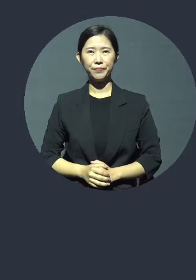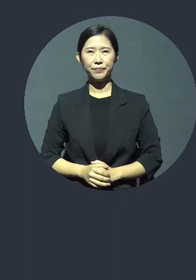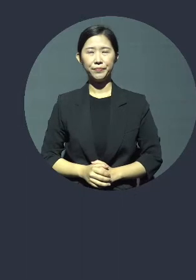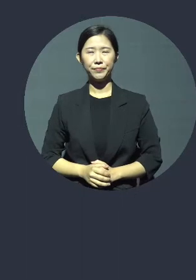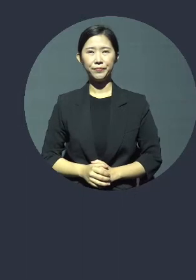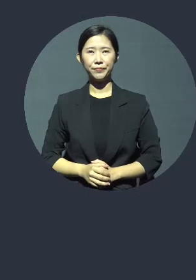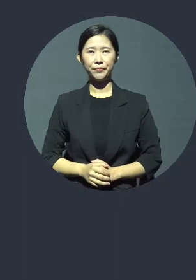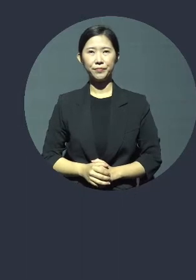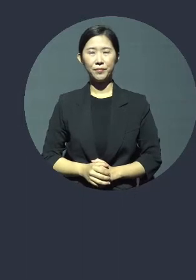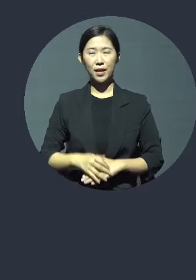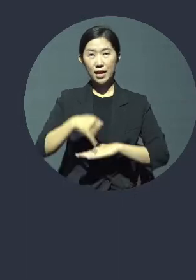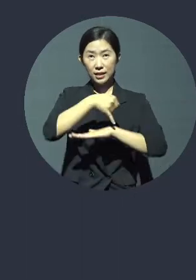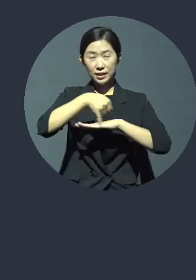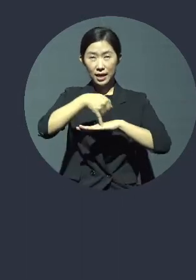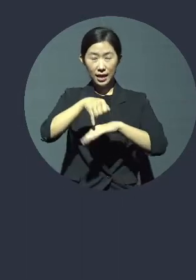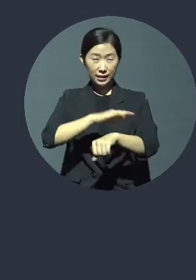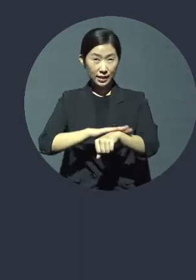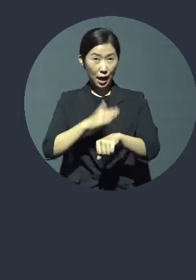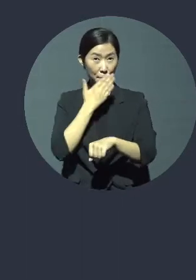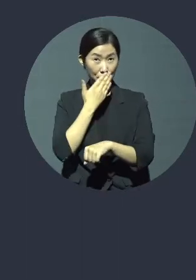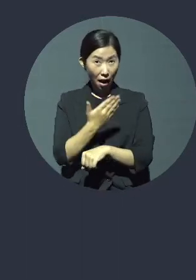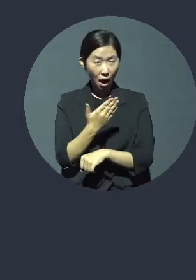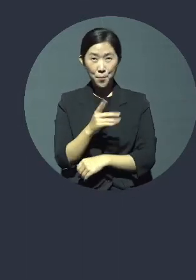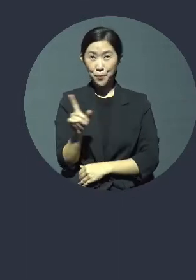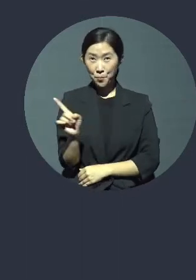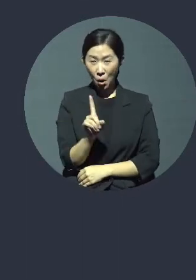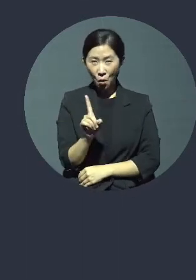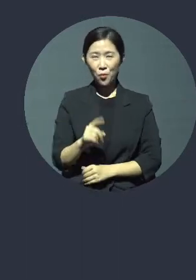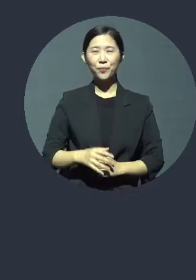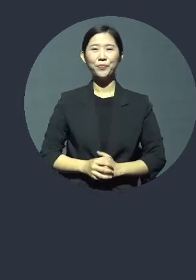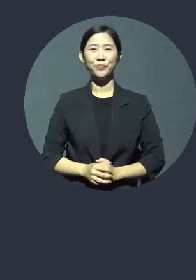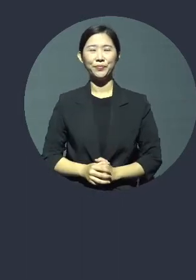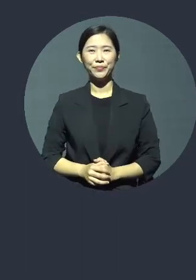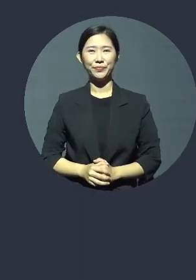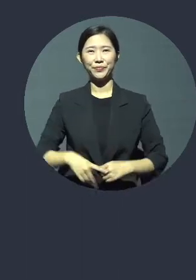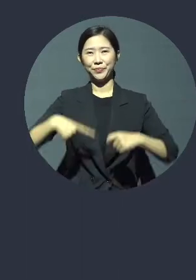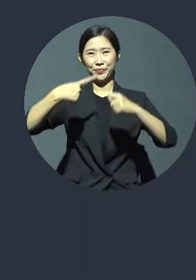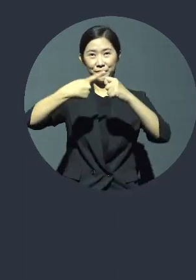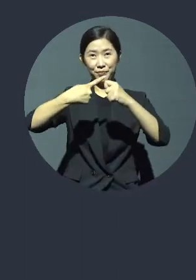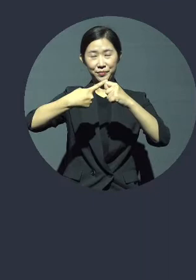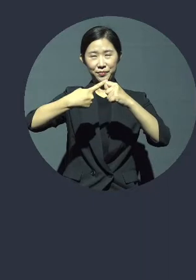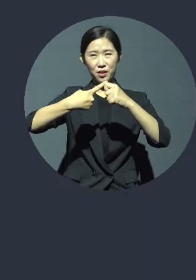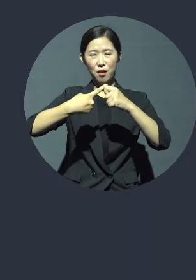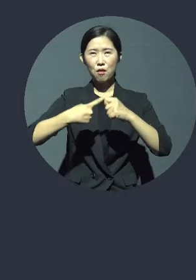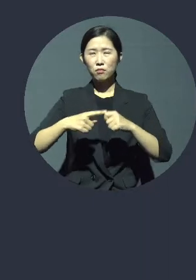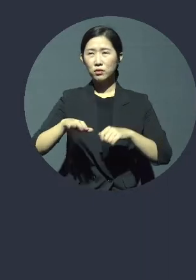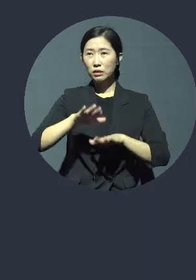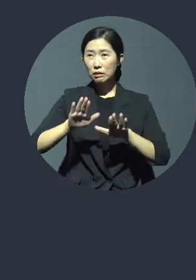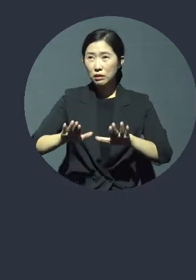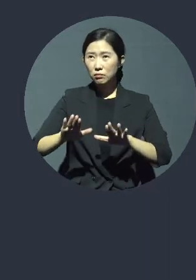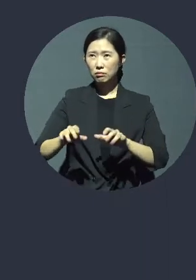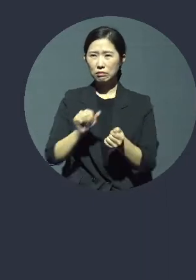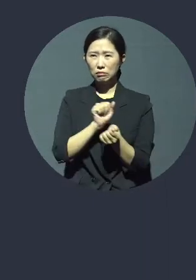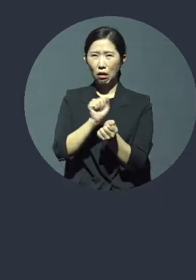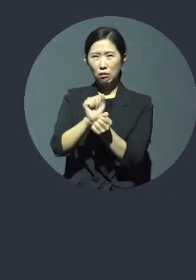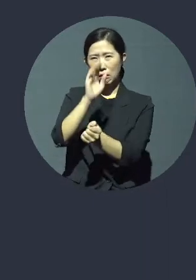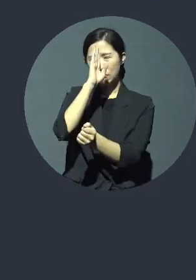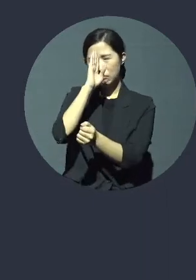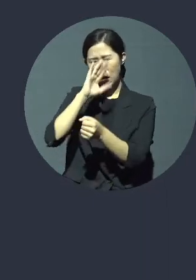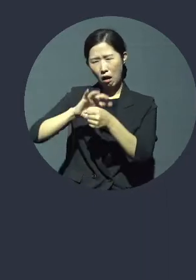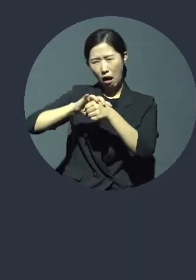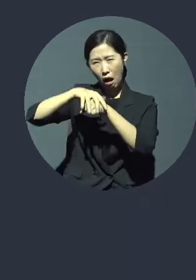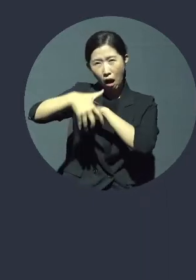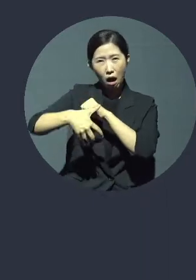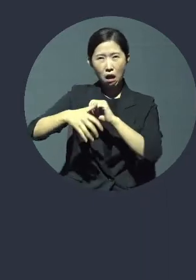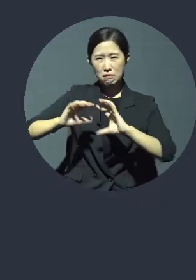디자이너가 잘할 수 있는 것의 이제 첫 번째입니다. 모두가 팬데믹 이후에 세상은 이전과 다르게 많은 변화를 가져올 것이라고